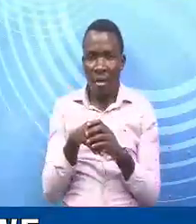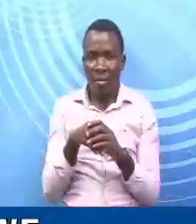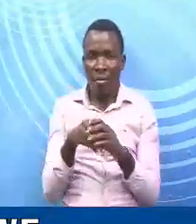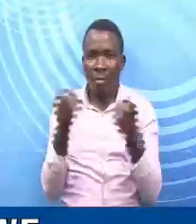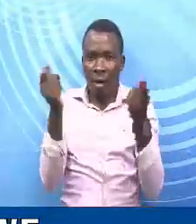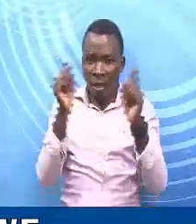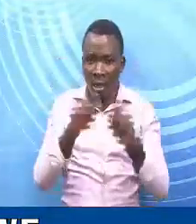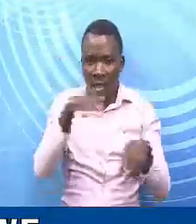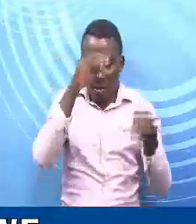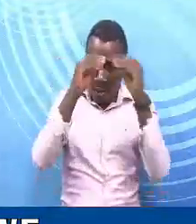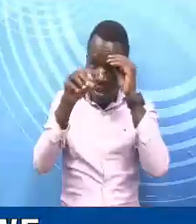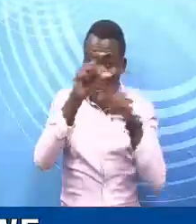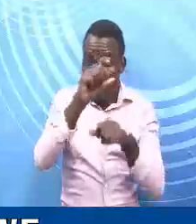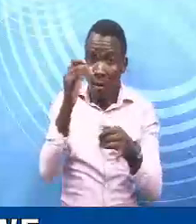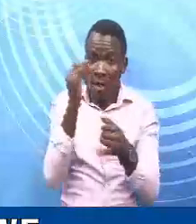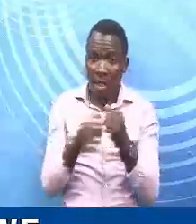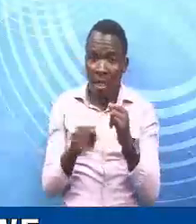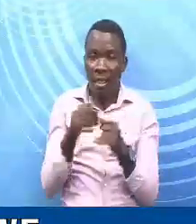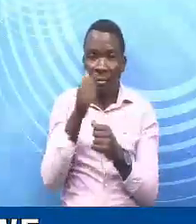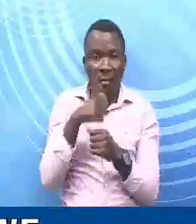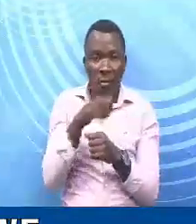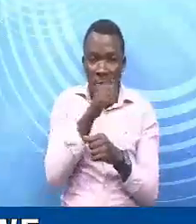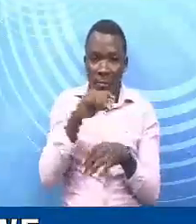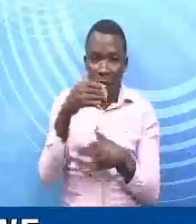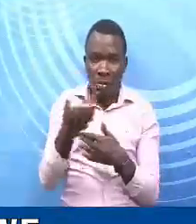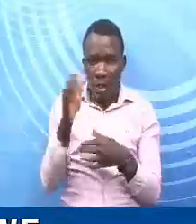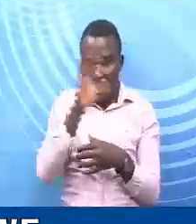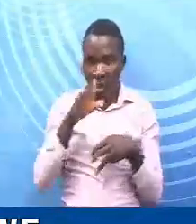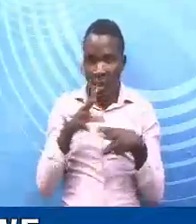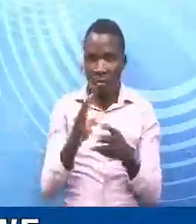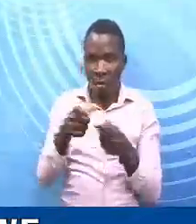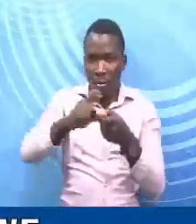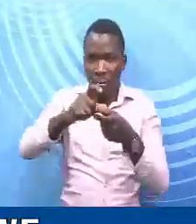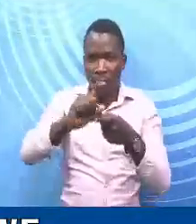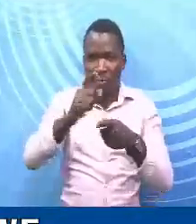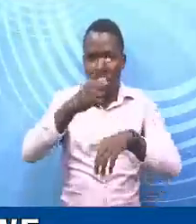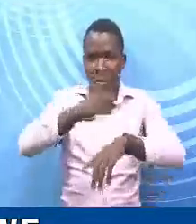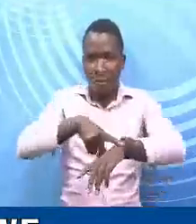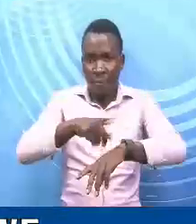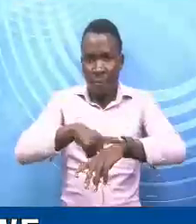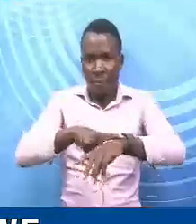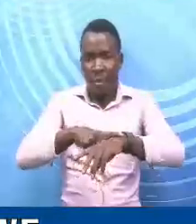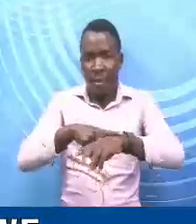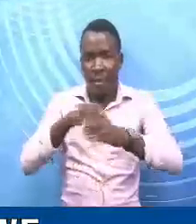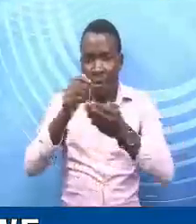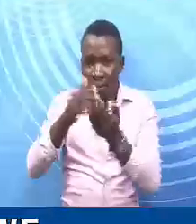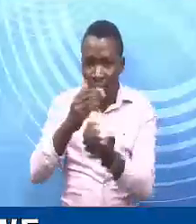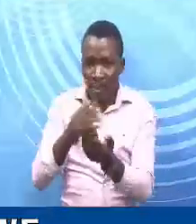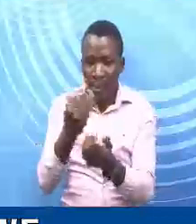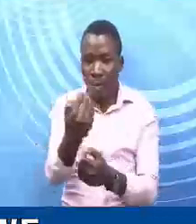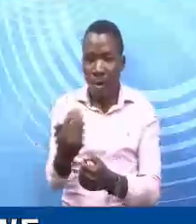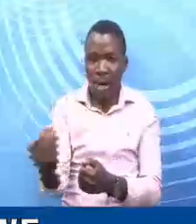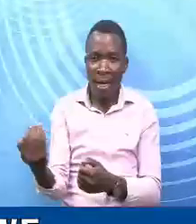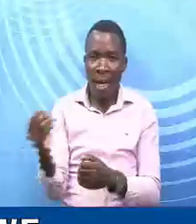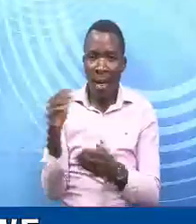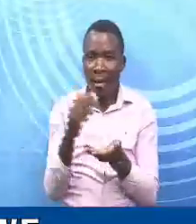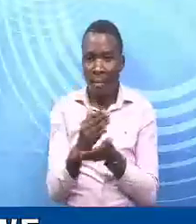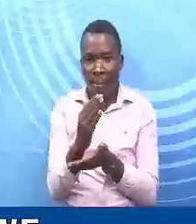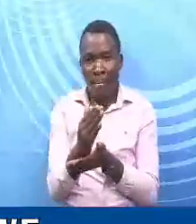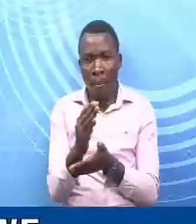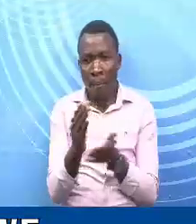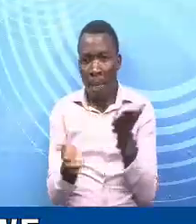gatandatu, kugira ngo byibuze habeho gushaka ko twakongera igihe cyo kwita ku mwana, kugira ngo byibuze